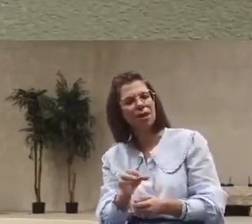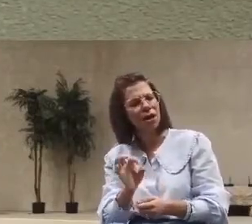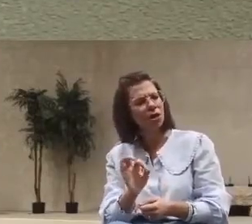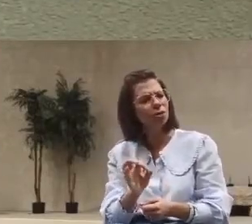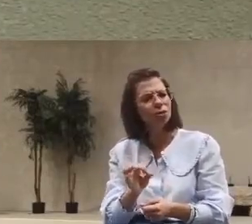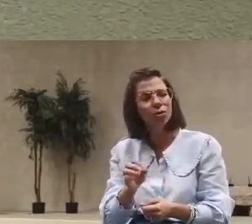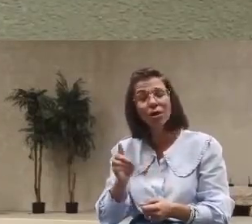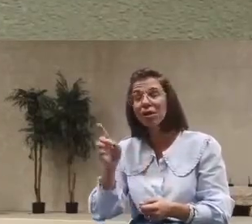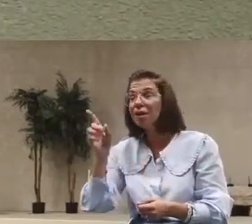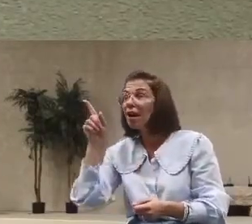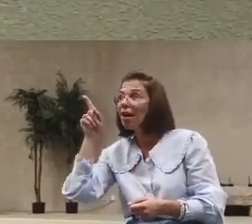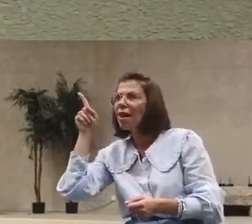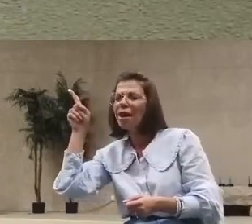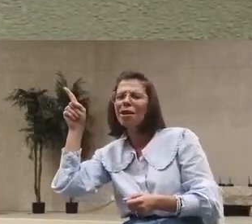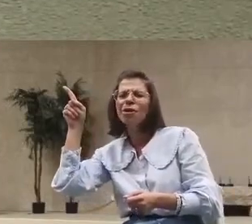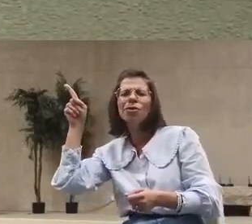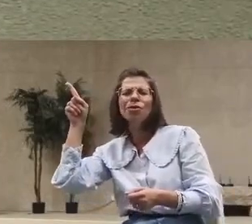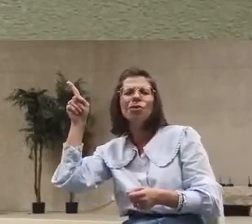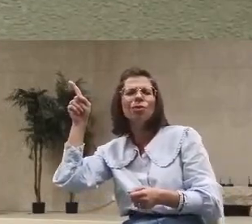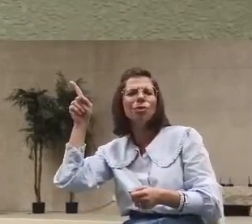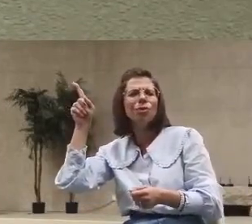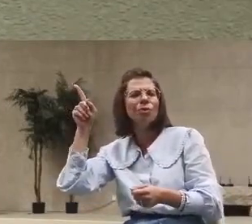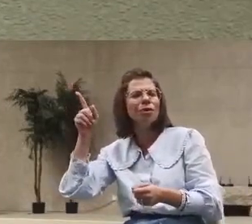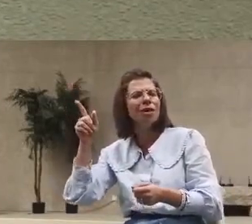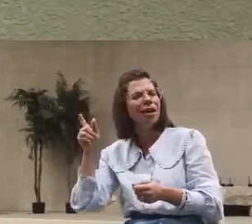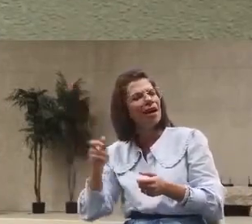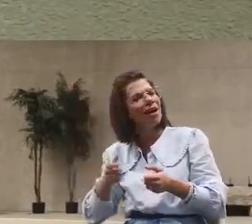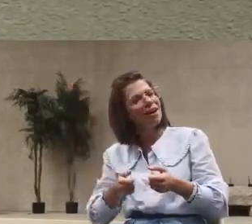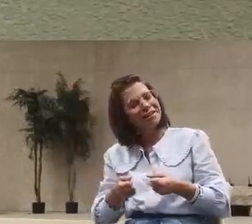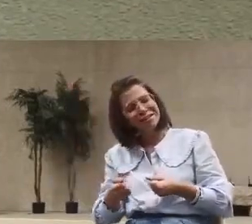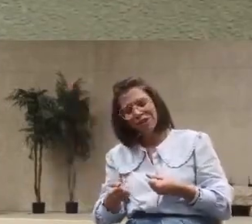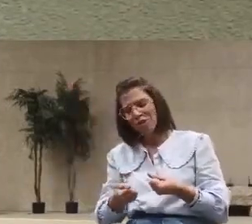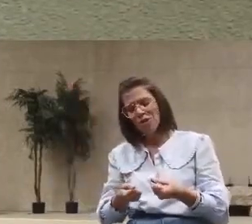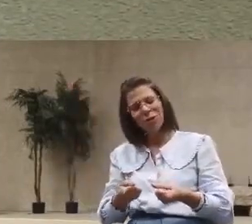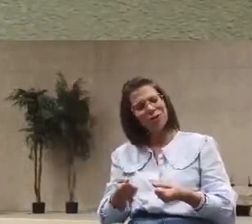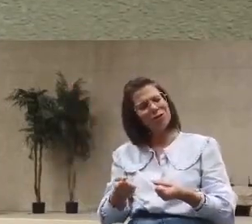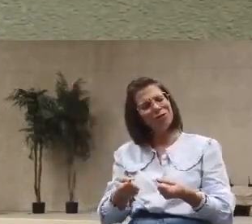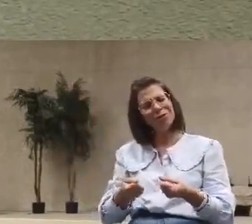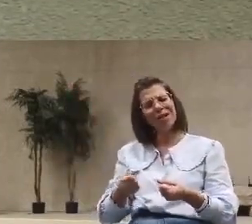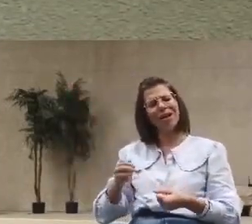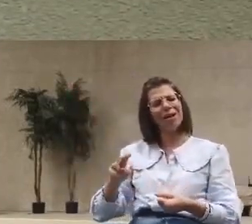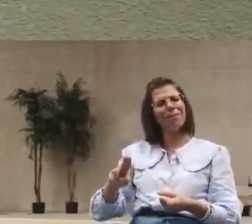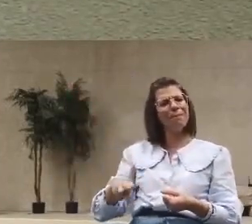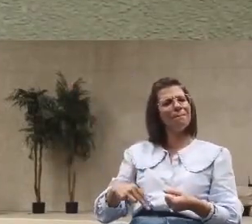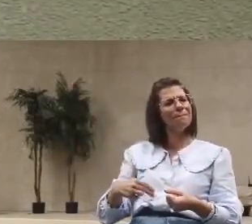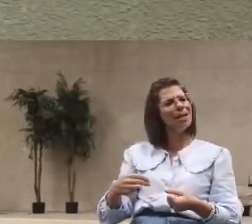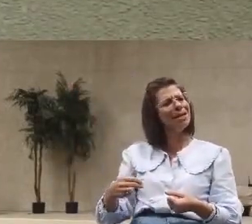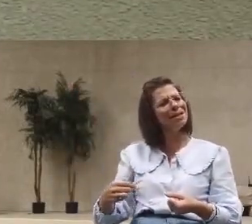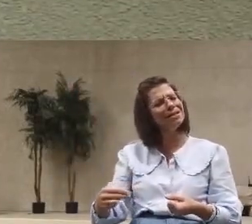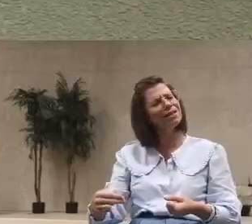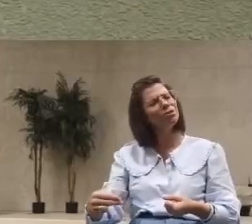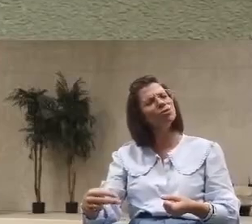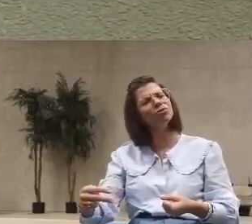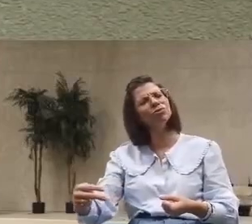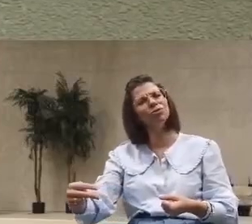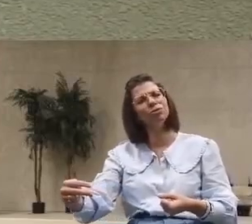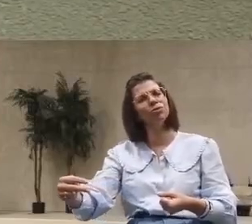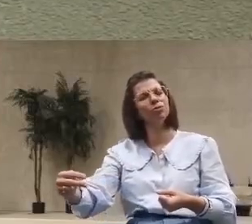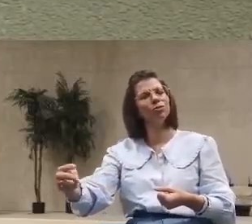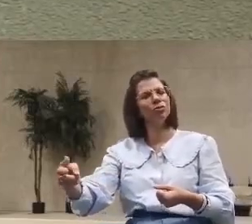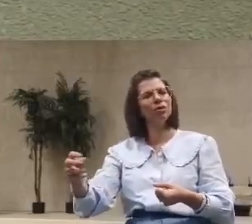vers des eaux paisibles c'est la volonté de Dieu alléluia et même dans les combats oh il veut être